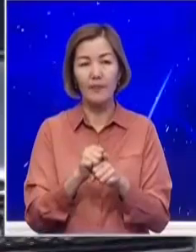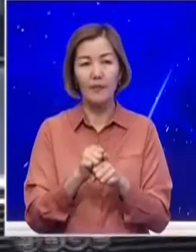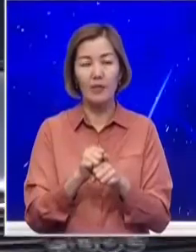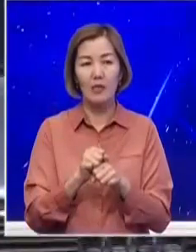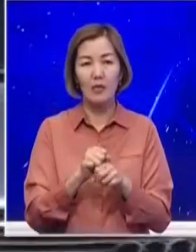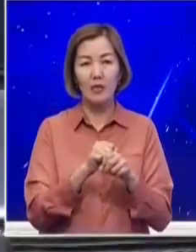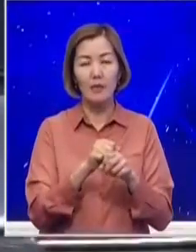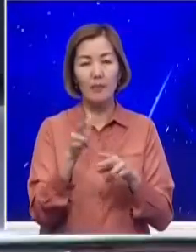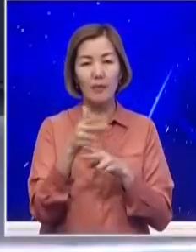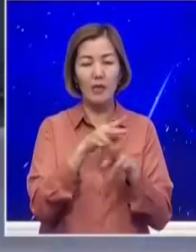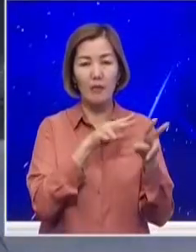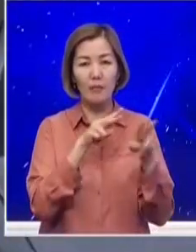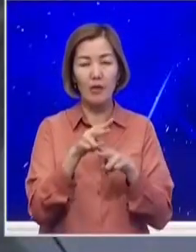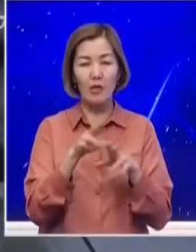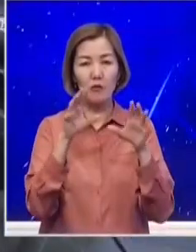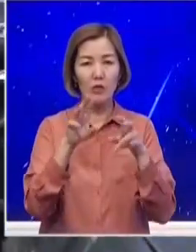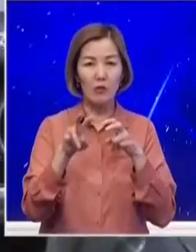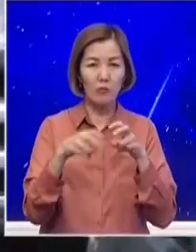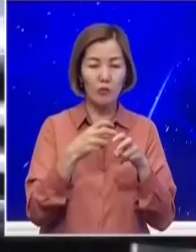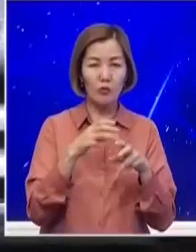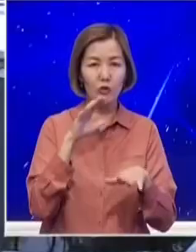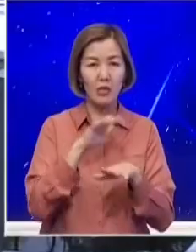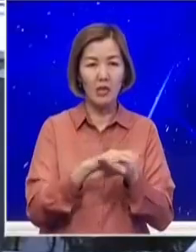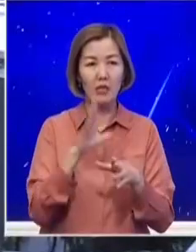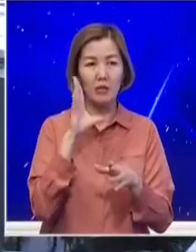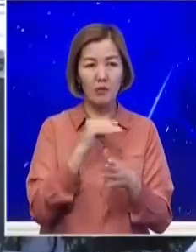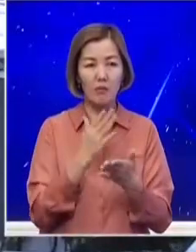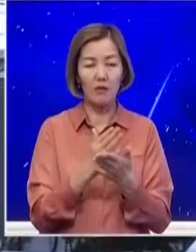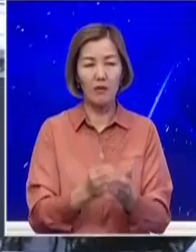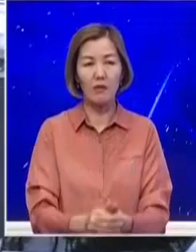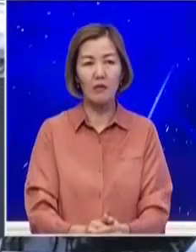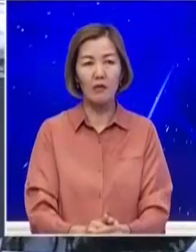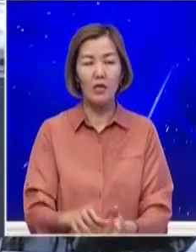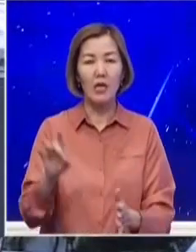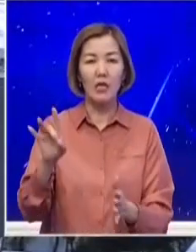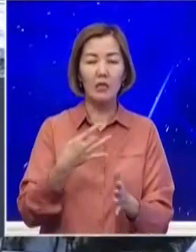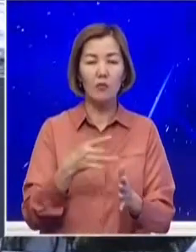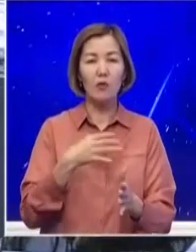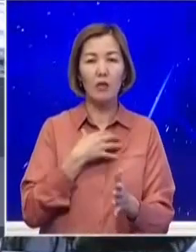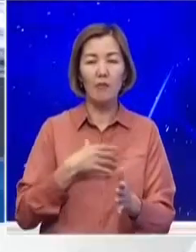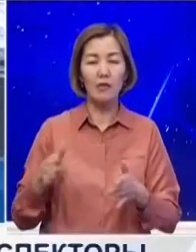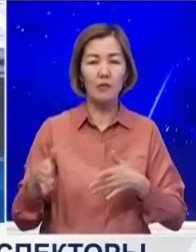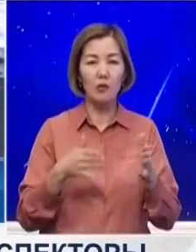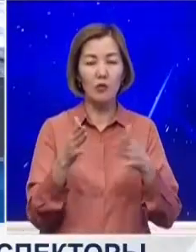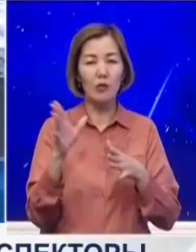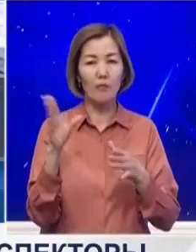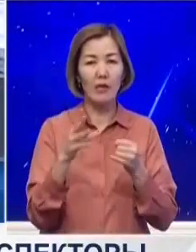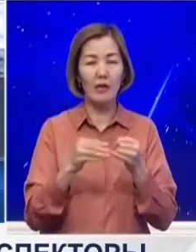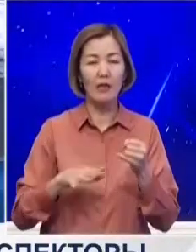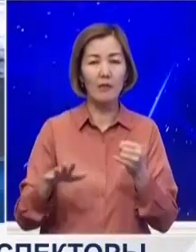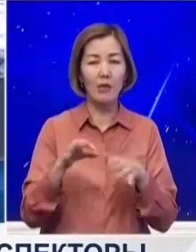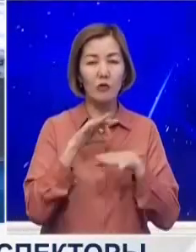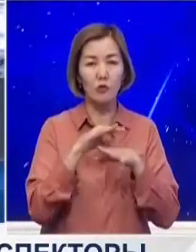бейнебақылау камерасы барлық заң бұзушылықтарды анықтайды. Рейдтер республикалық маңызы бар автожолдарда және барлық елді мекендерде